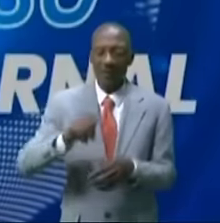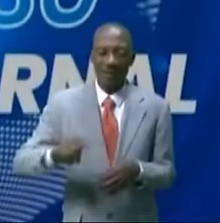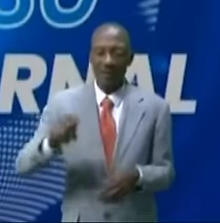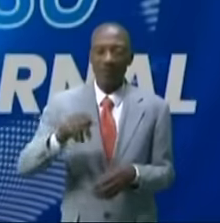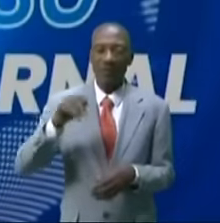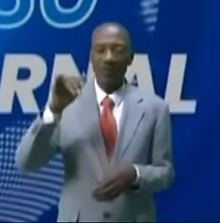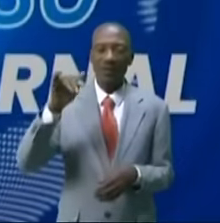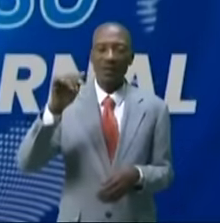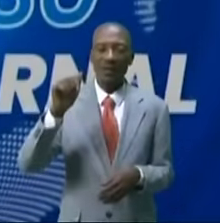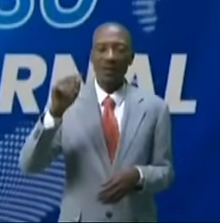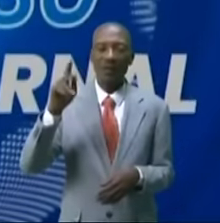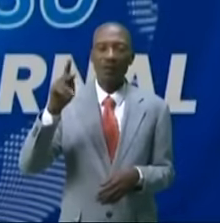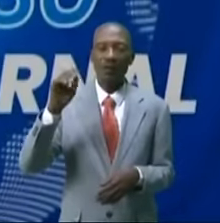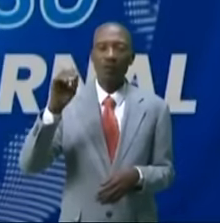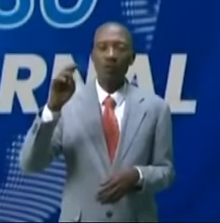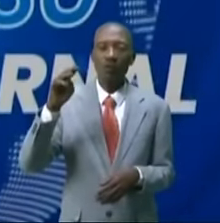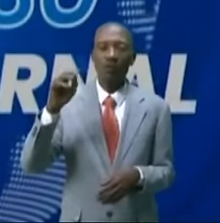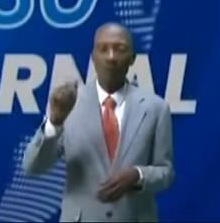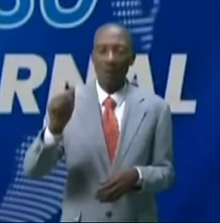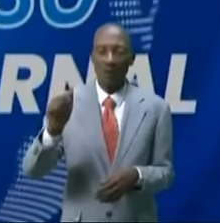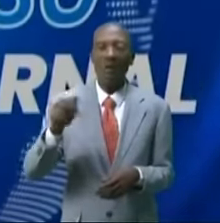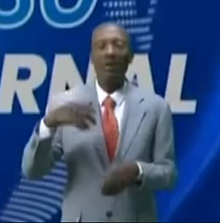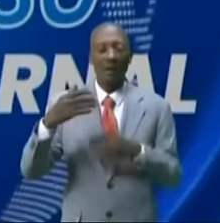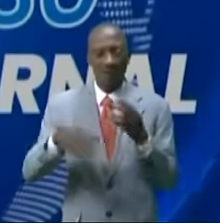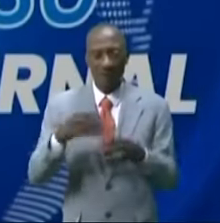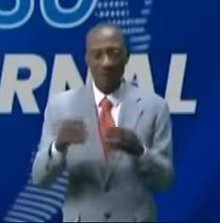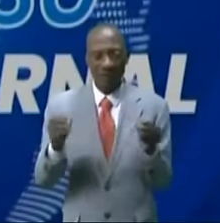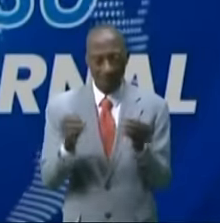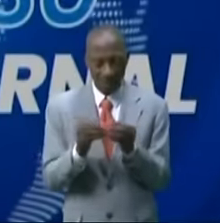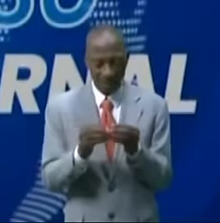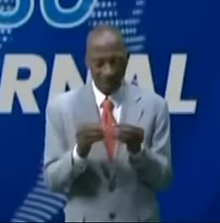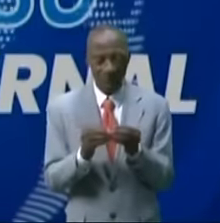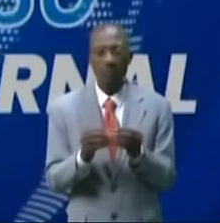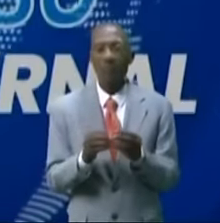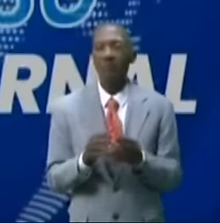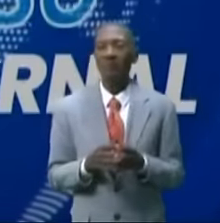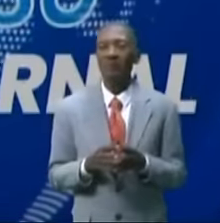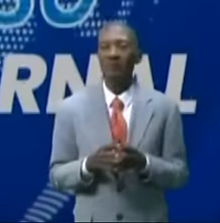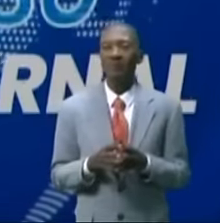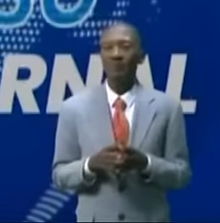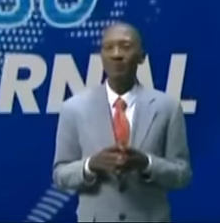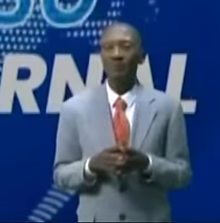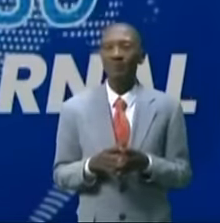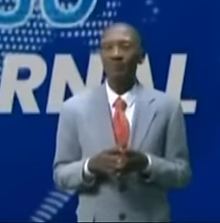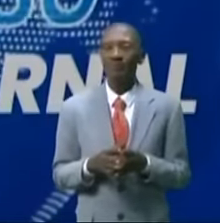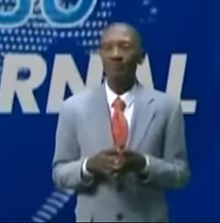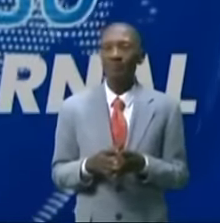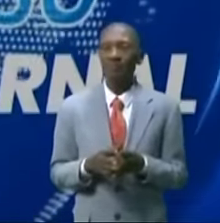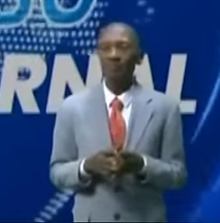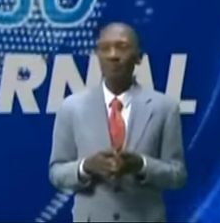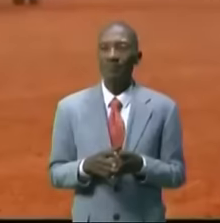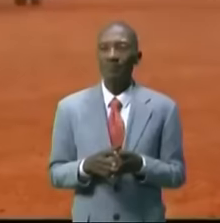réunion avec tous les partenaires des différents domaines d'intervention. Regardons.